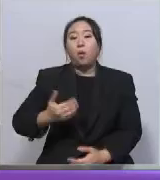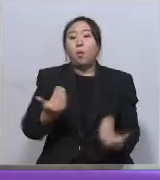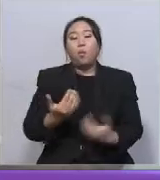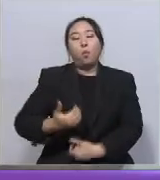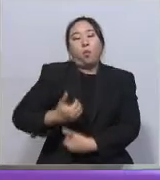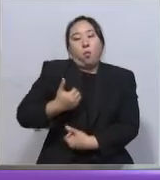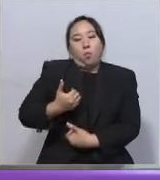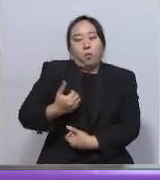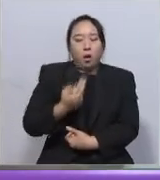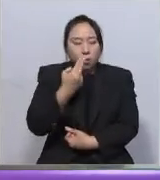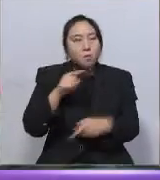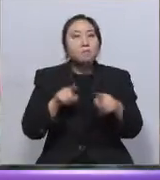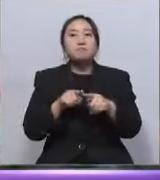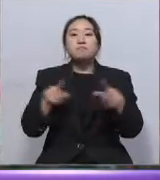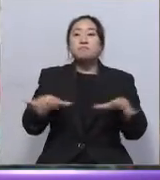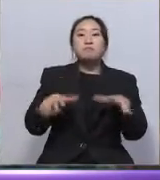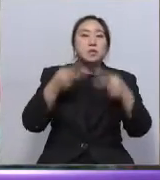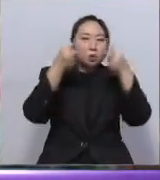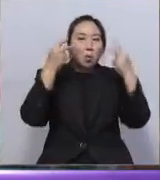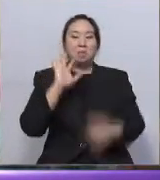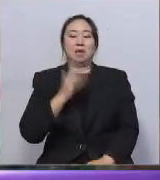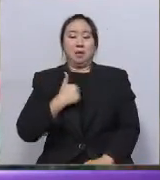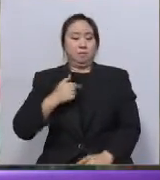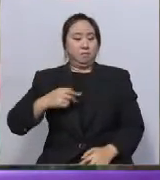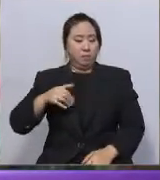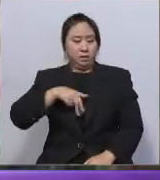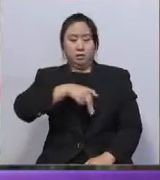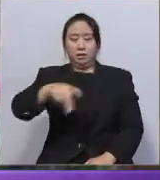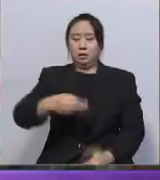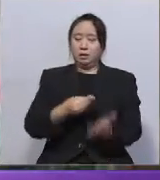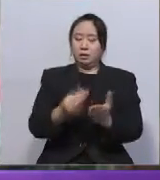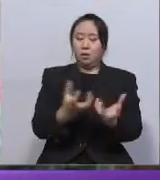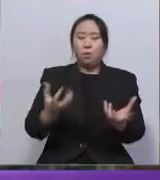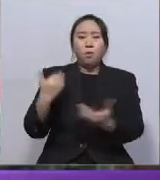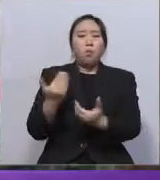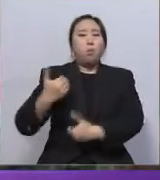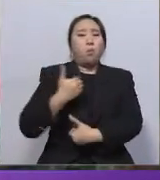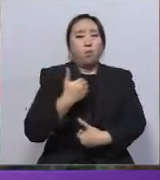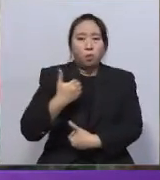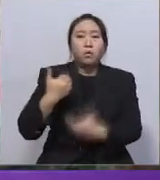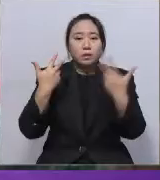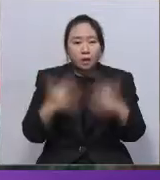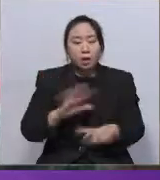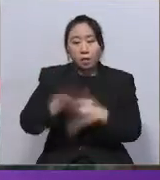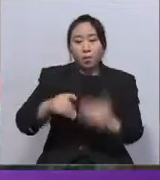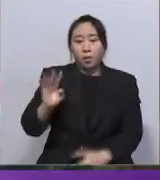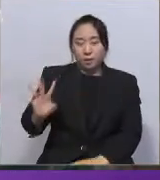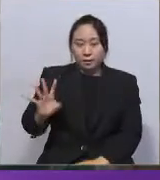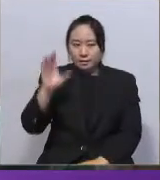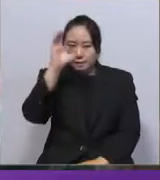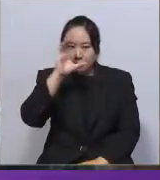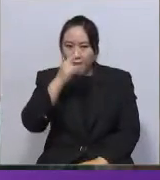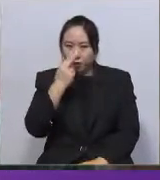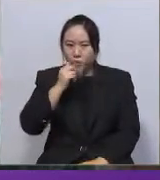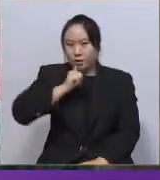เด็กเอาไว้ด้วยเพื่อให้ดูเป็นคนปกติทั่วไปคือตบตาให้รู้สึกก็เหมือนมาเดินตลาดมีลูกมาด้วยนะคะจากนั้นทั้ง4จะหาเหยื่